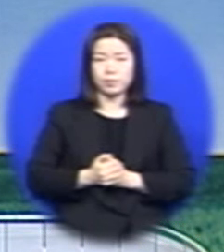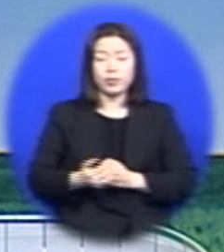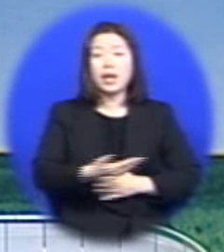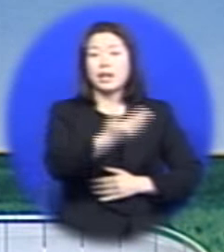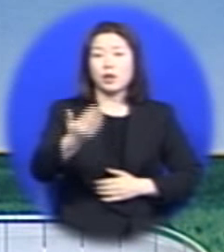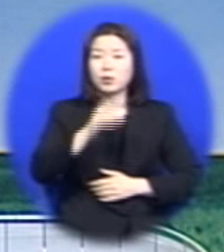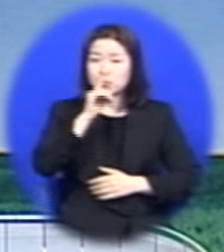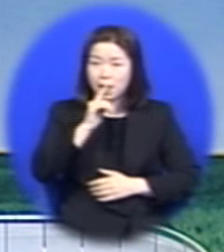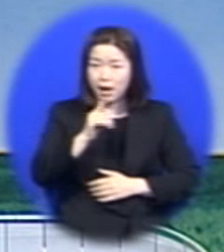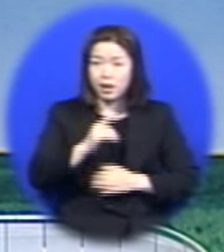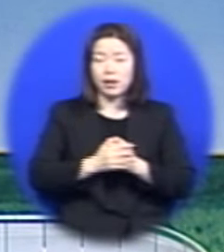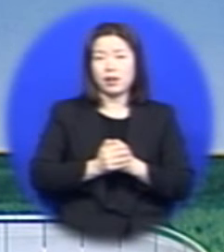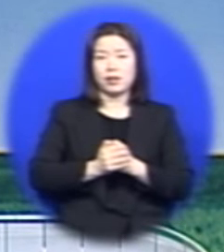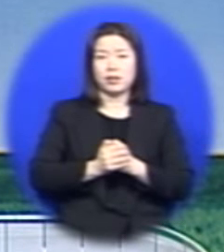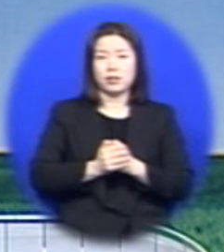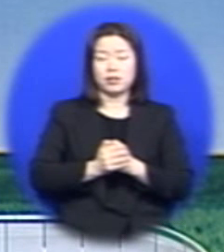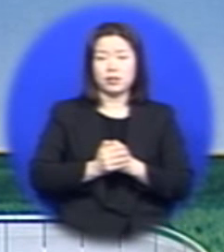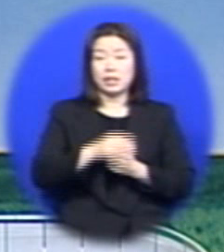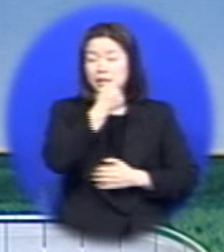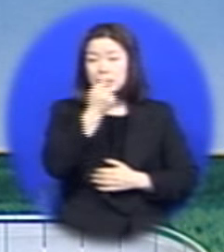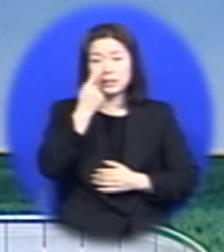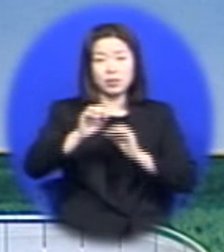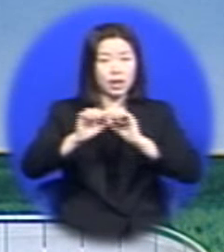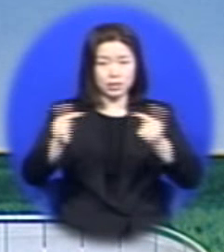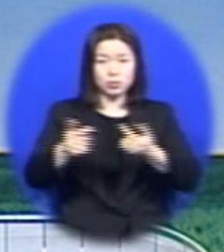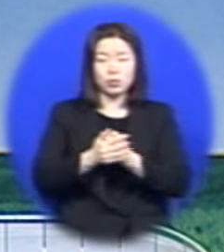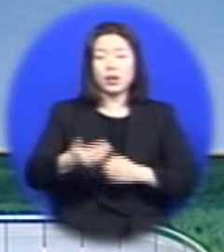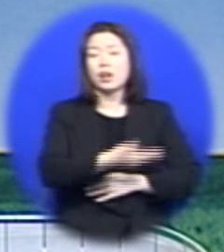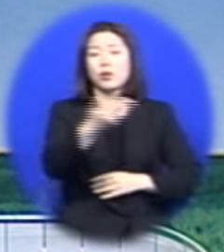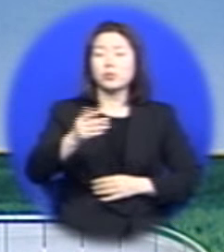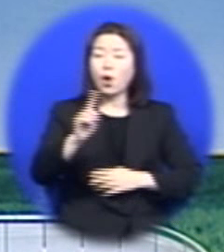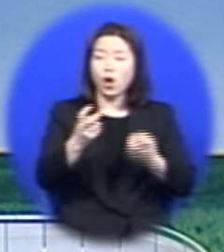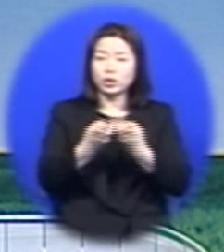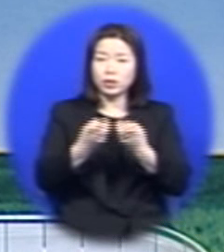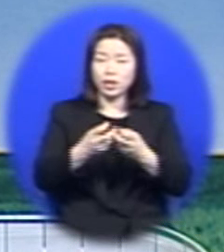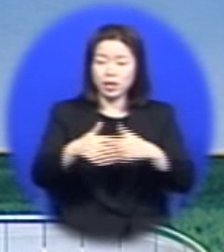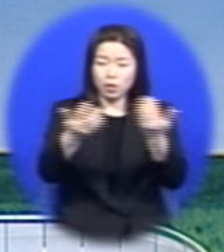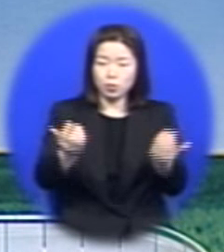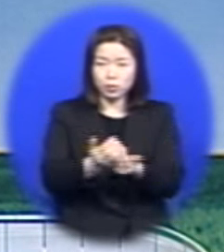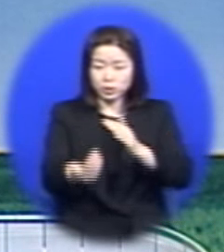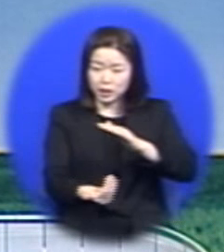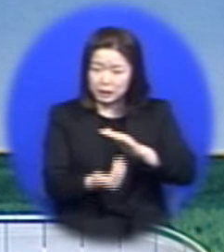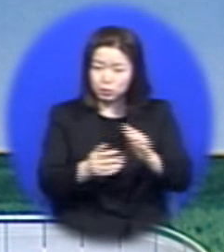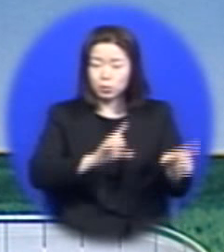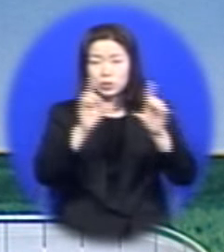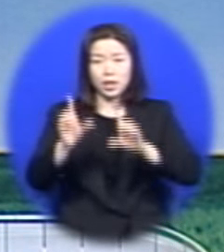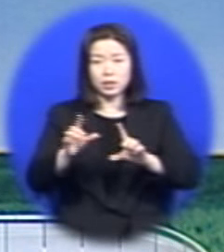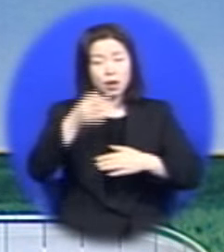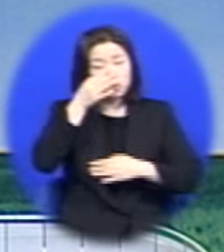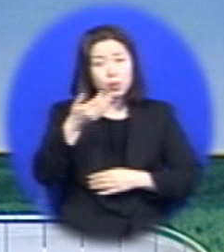여러분의 말로 증거가 아니고 여러분이 어떻게 공동체를 이루고 사는가를